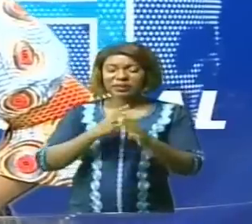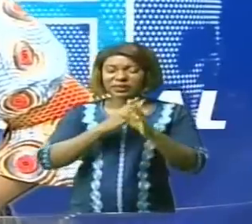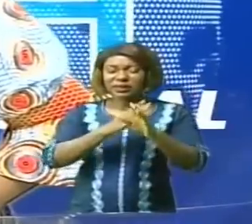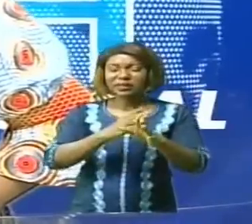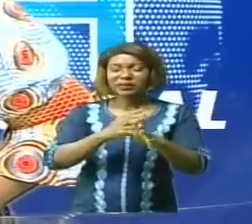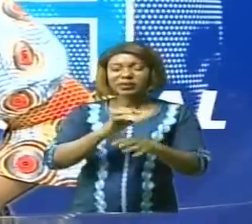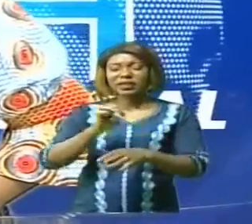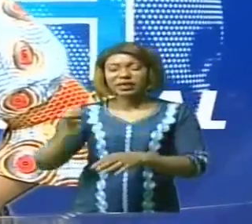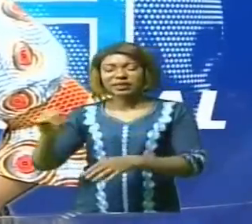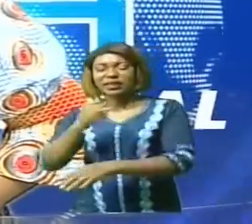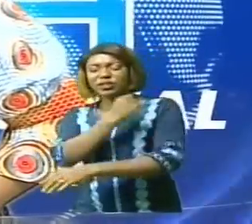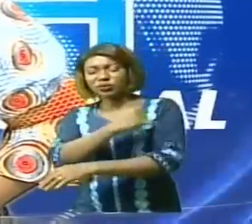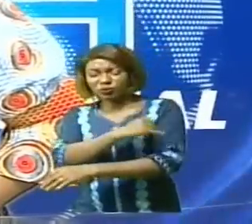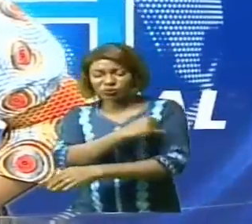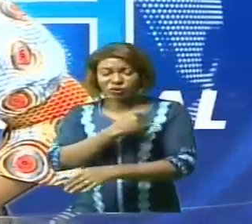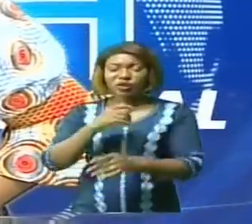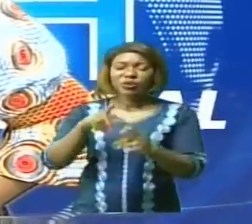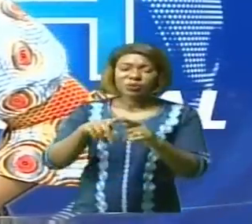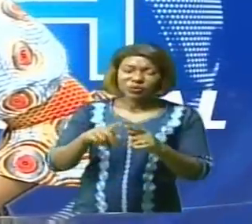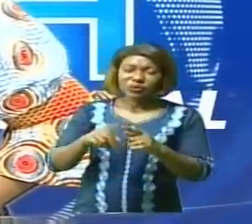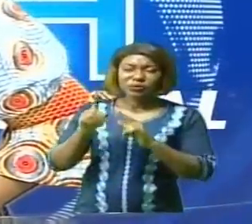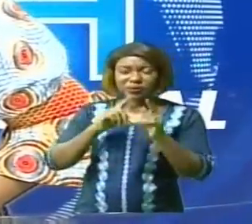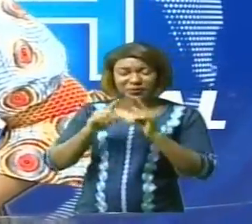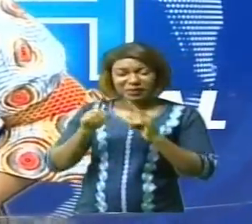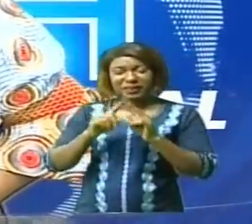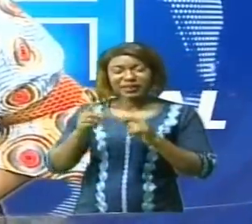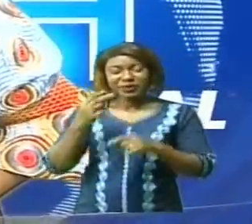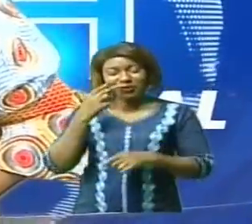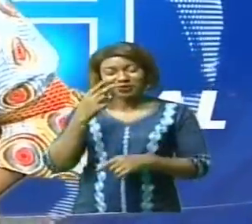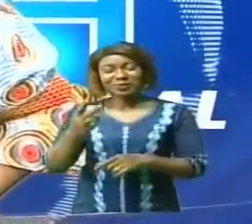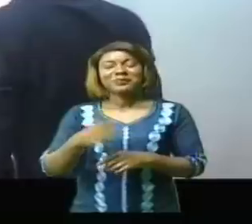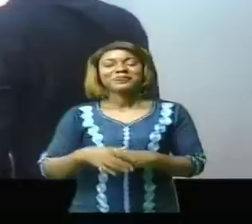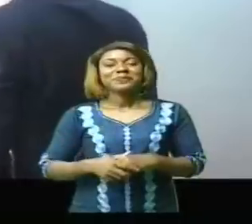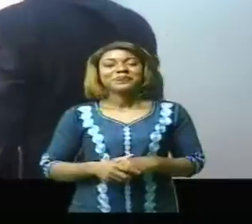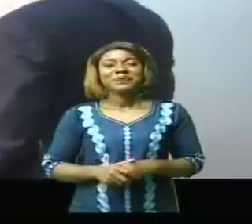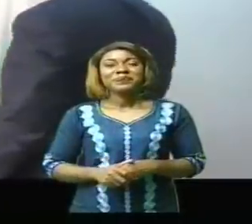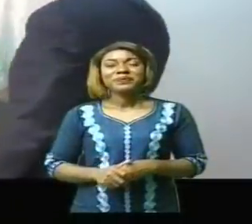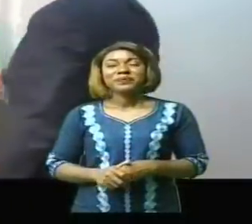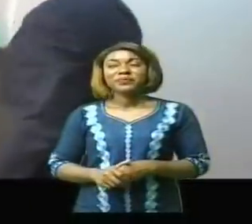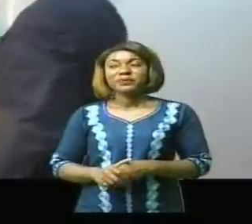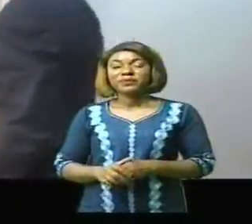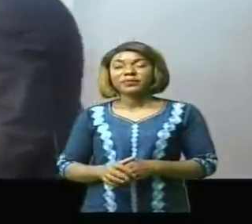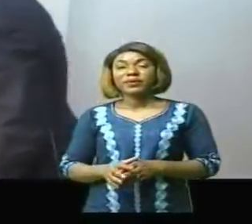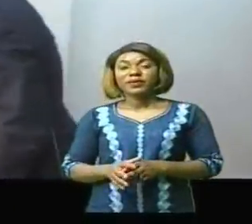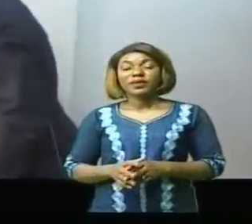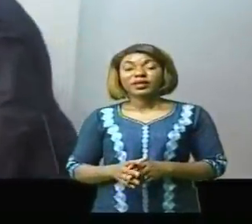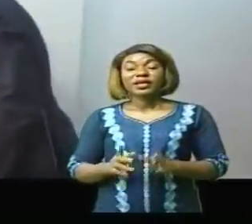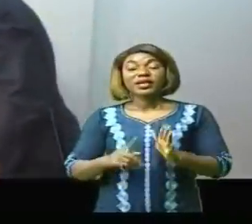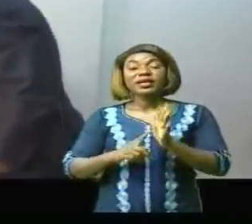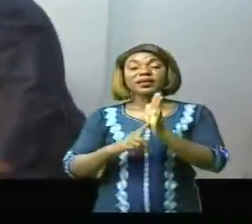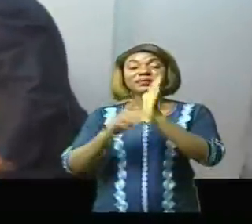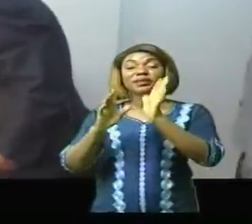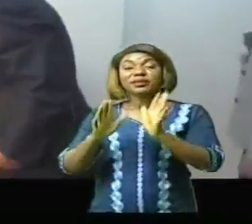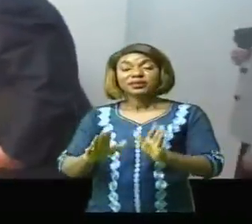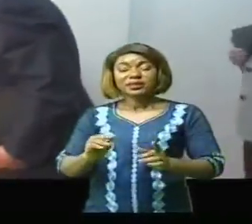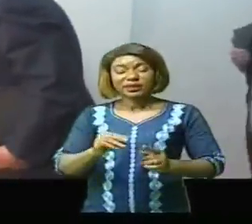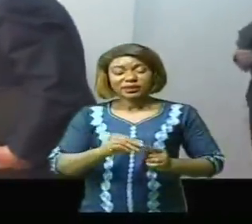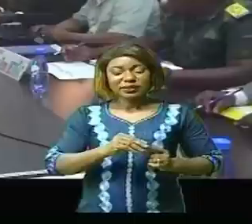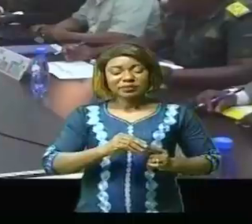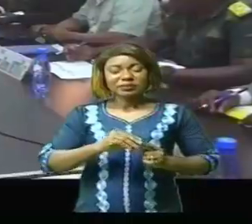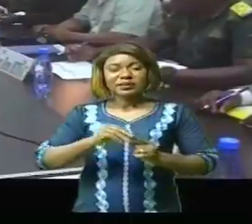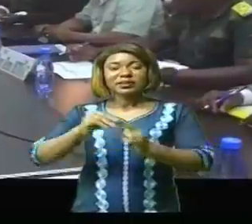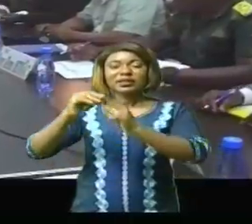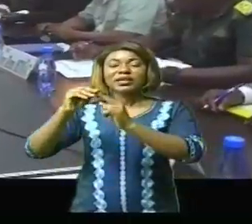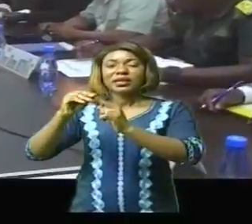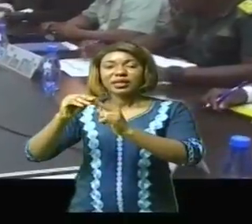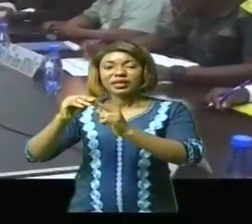Nord Kivu était au cœur de leurs échanges. Jeudi, Bouetiri Nzazi. La représentante spéciale du secrétaire général de l'ONU